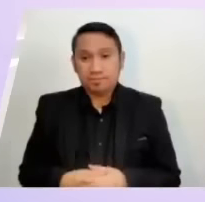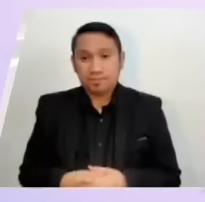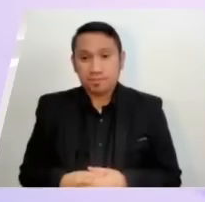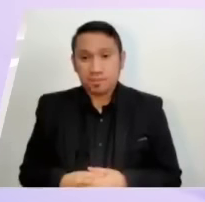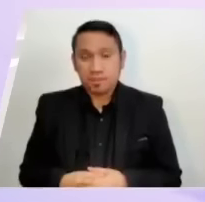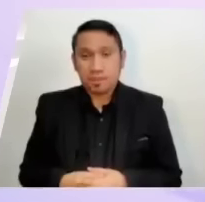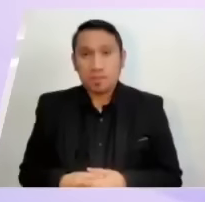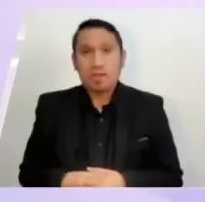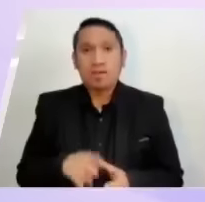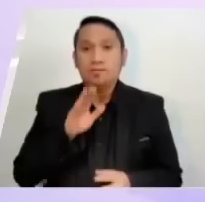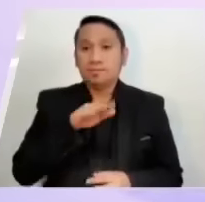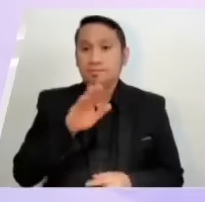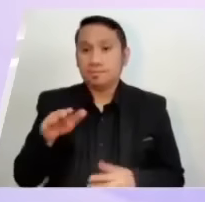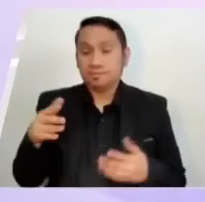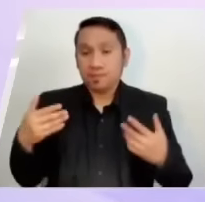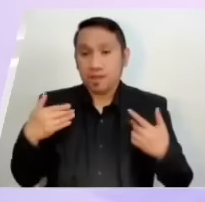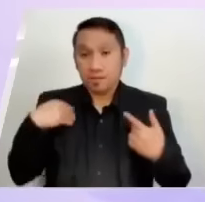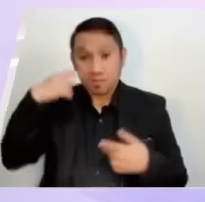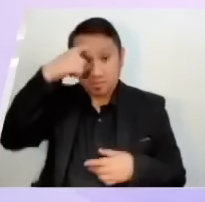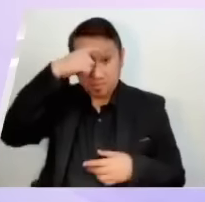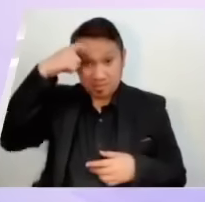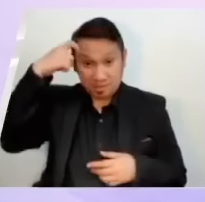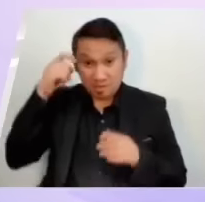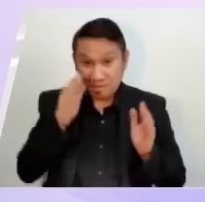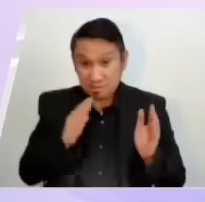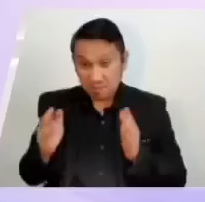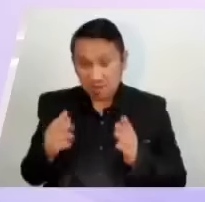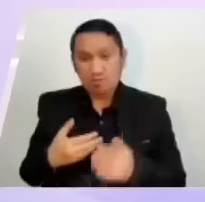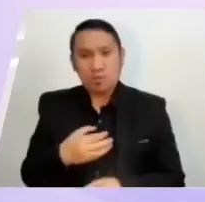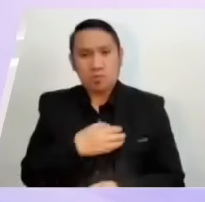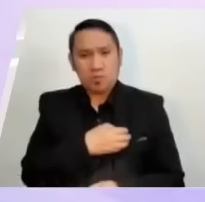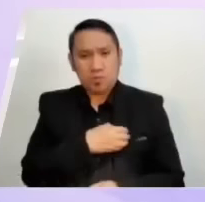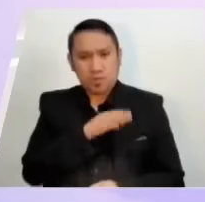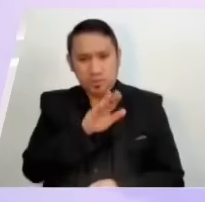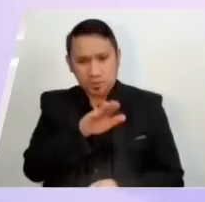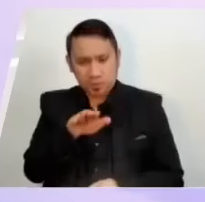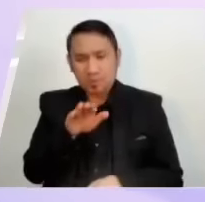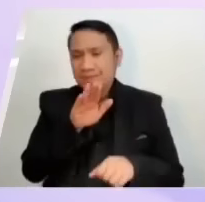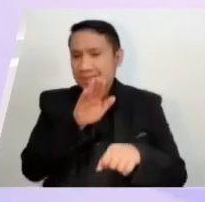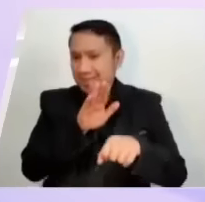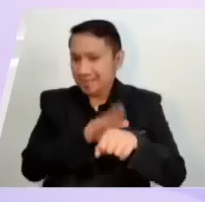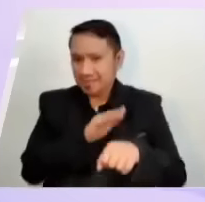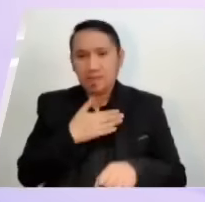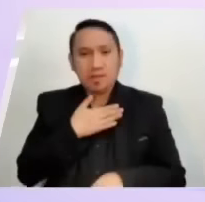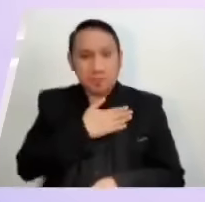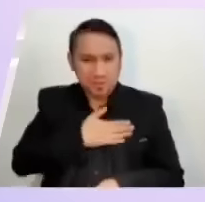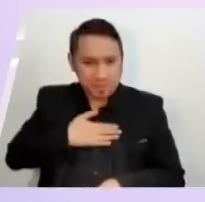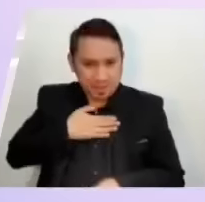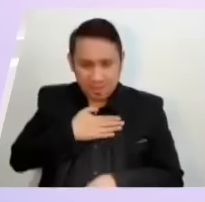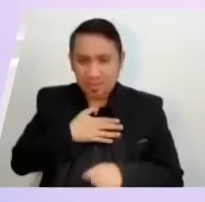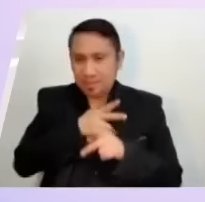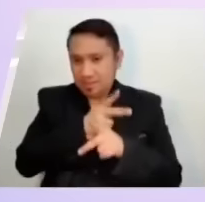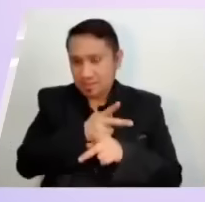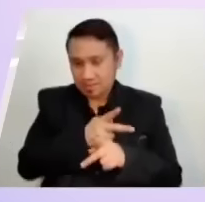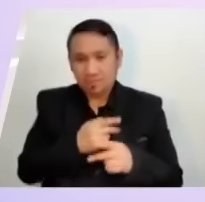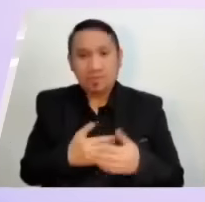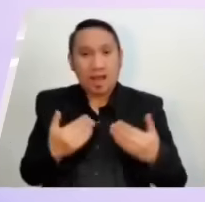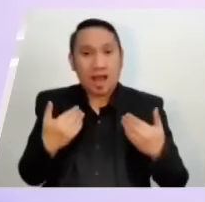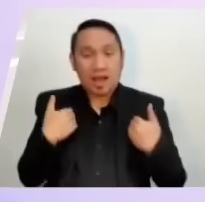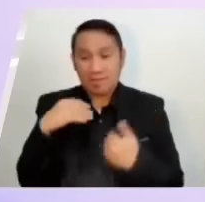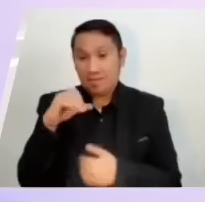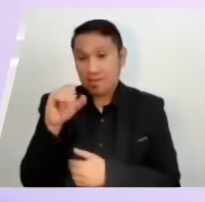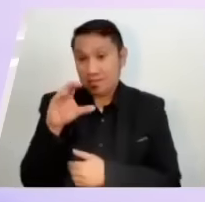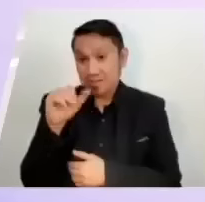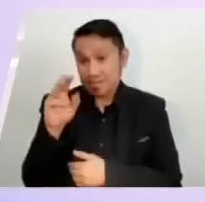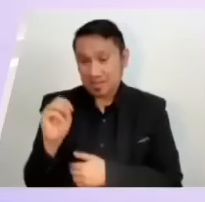Igan, may summer plans na ba kayo? Paalala ng pulisya, magdoble ingat sa tinatawag na vacation scam na hindi lang po